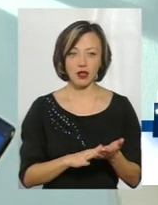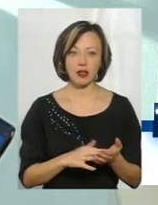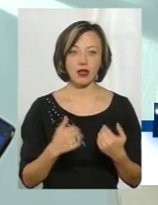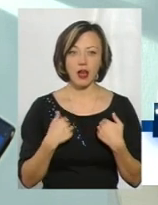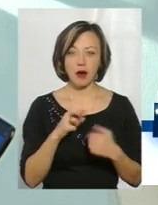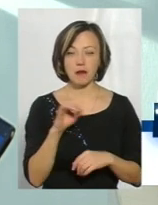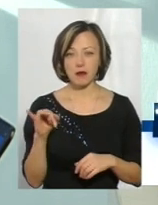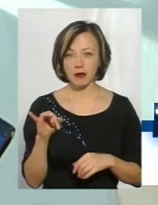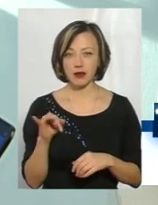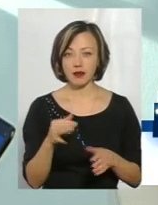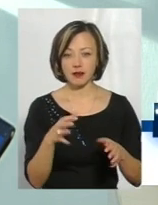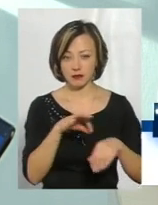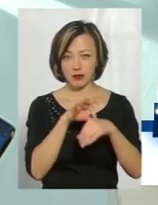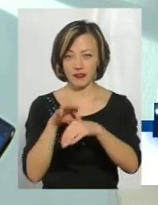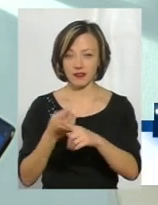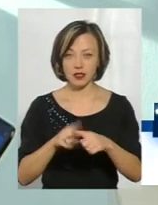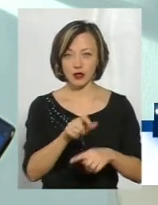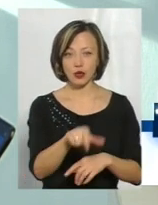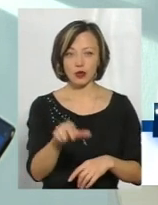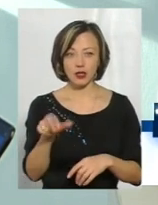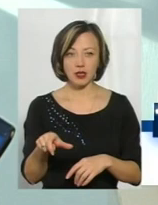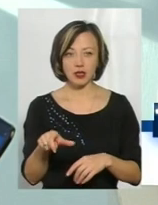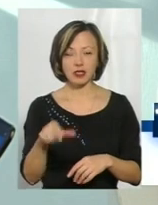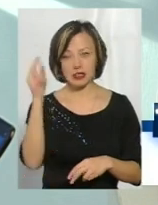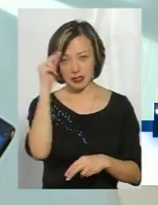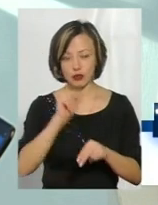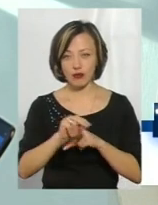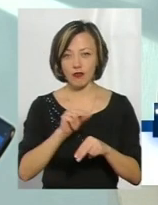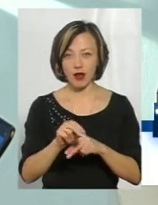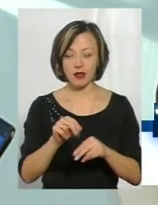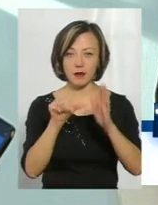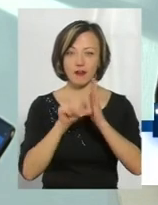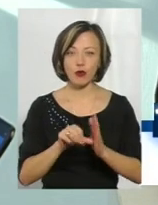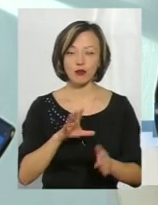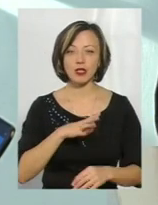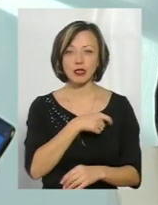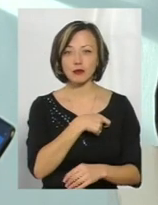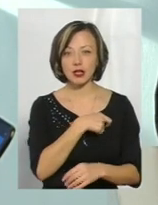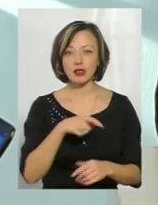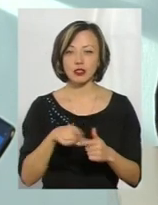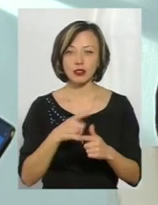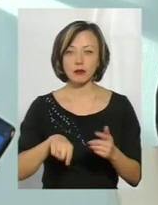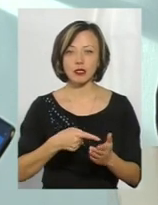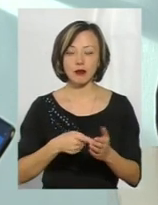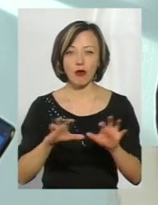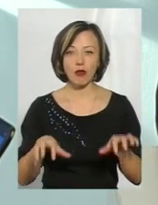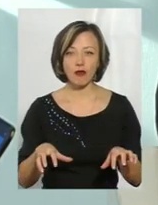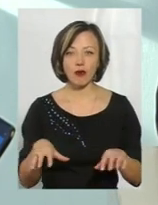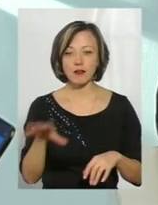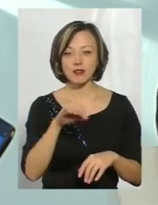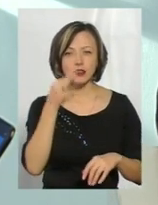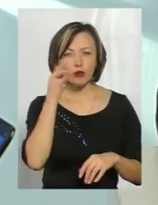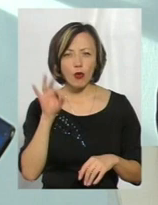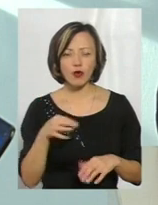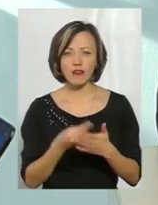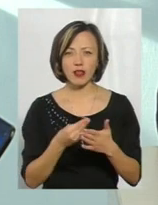би взяв цих людей, провести стажування їм, півроку бути депутатом чи півроку бути міським головою. При всіх спокусах, при